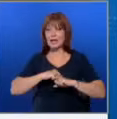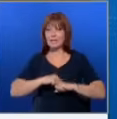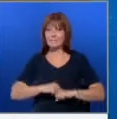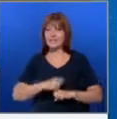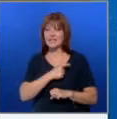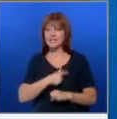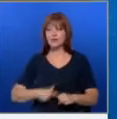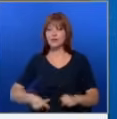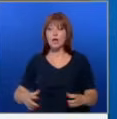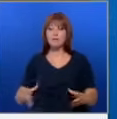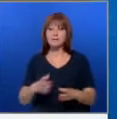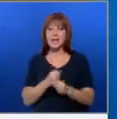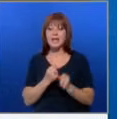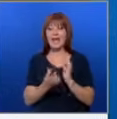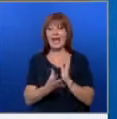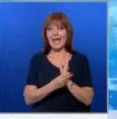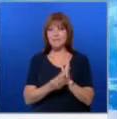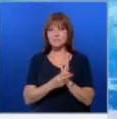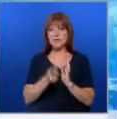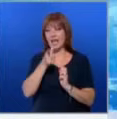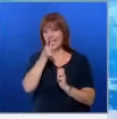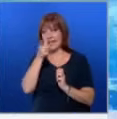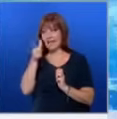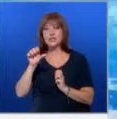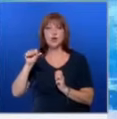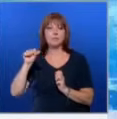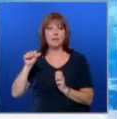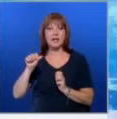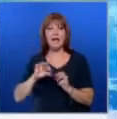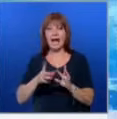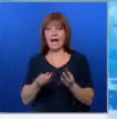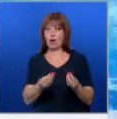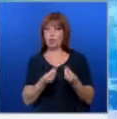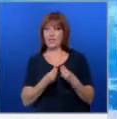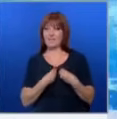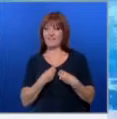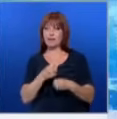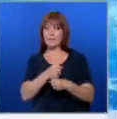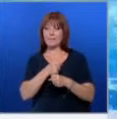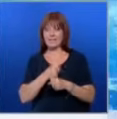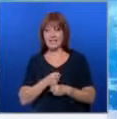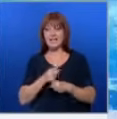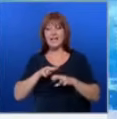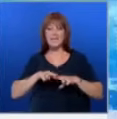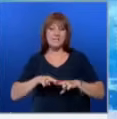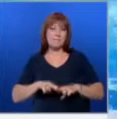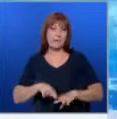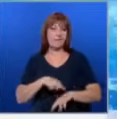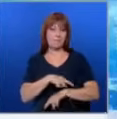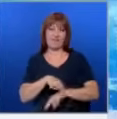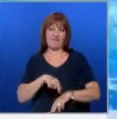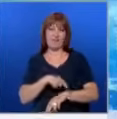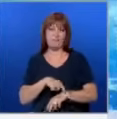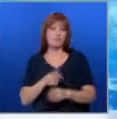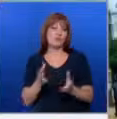националното спасение с експерти равно отдалечени от партиите. Ами вижте, ако ще ни се връчи мандата само за да бавим времето, така се обезсмисля